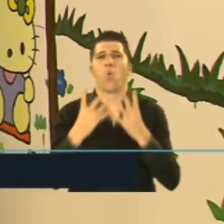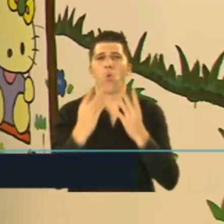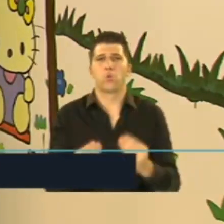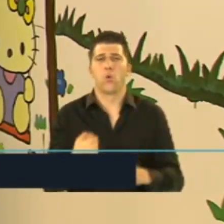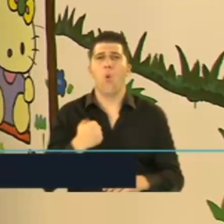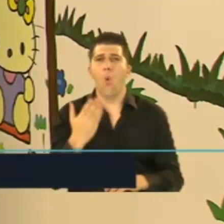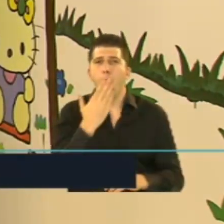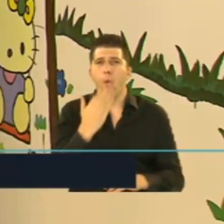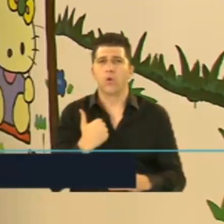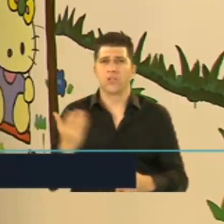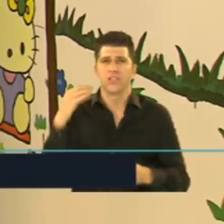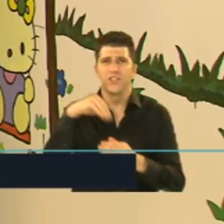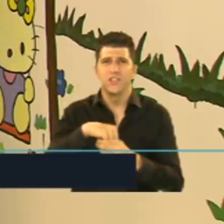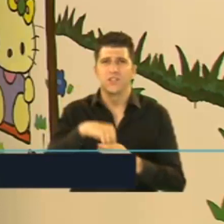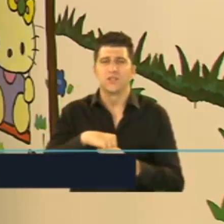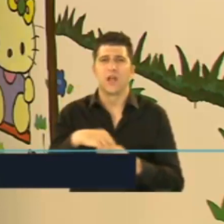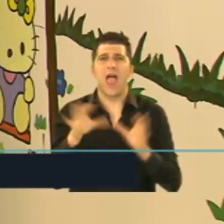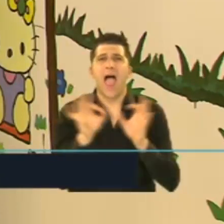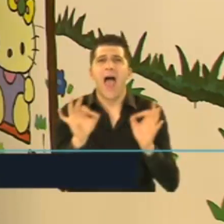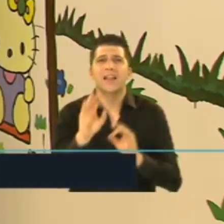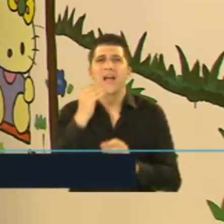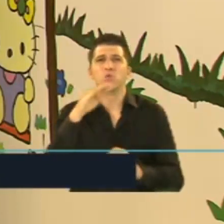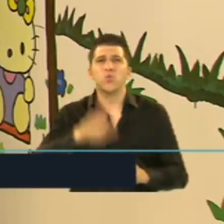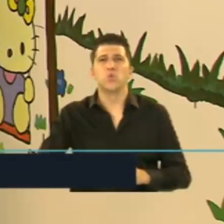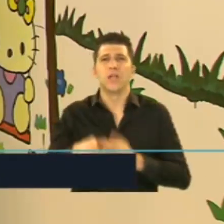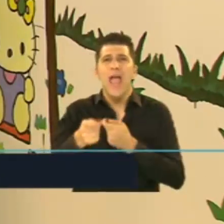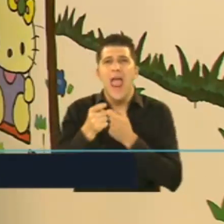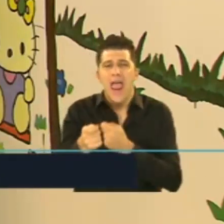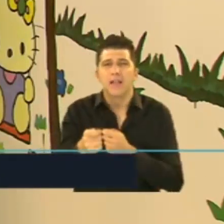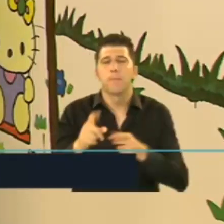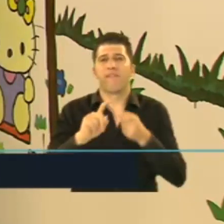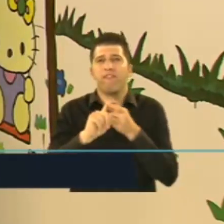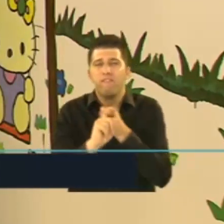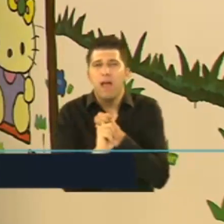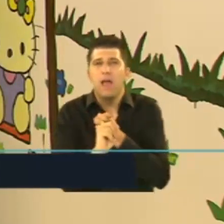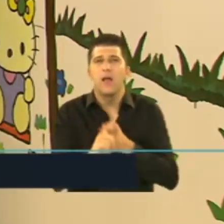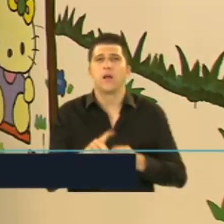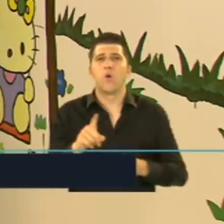açılmıştır. Okulumuzun erken çocukluk eğitimi ve